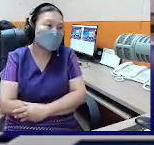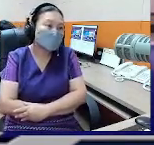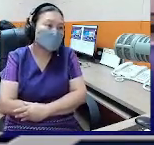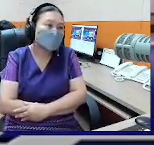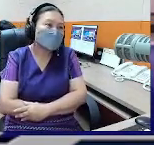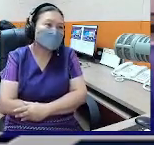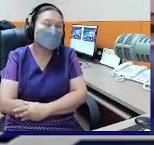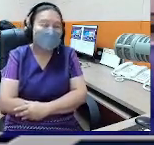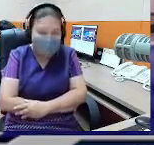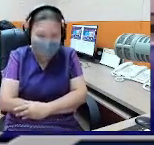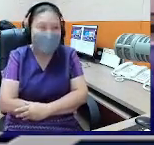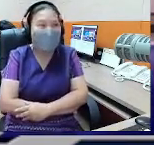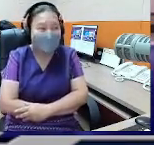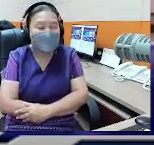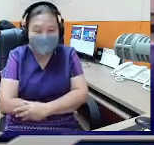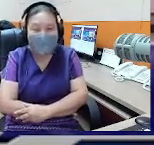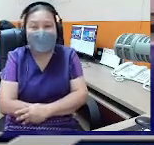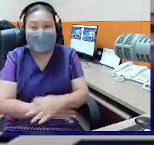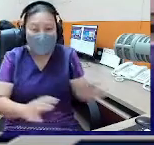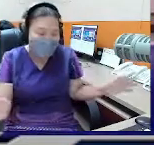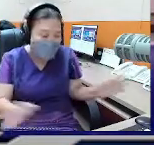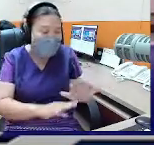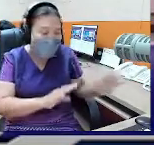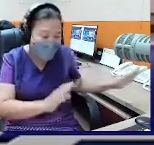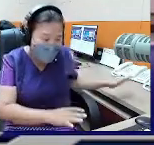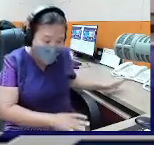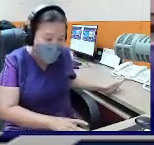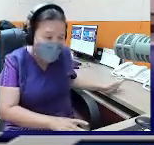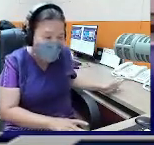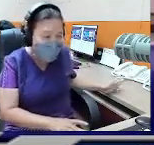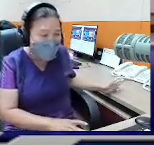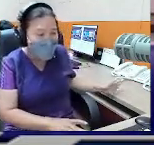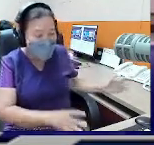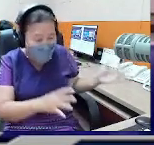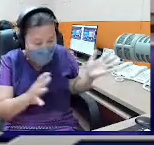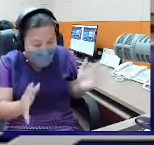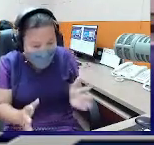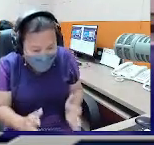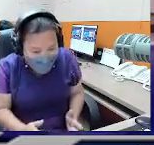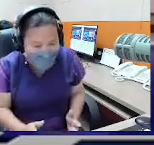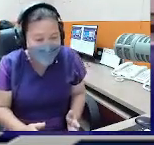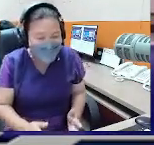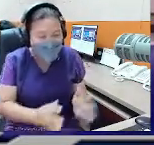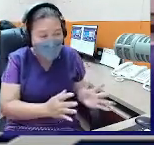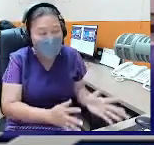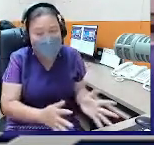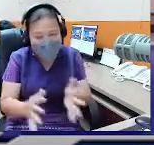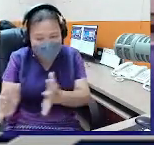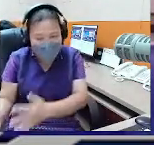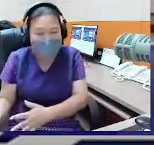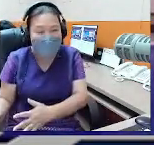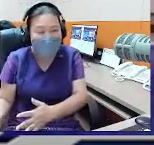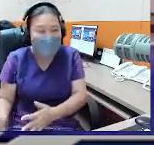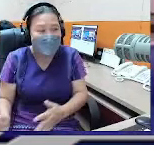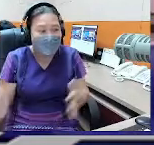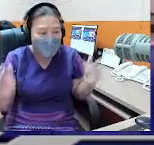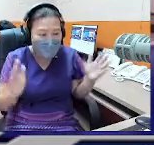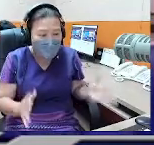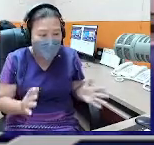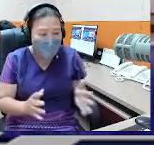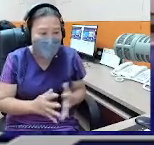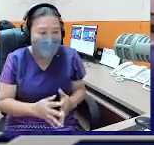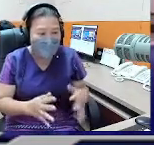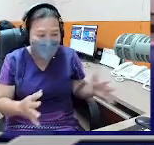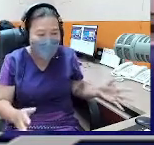ยให้กับมหาลัยด้วยเหมือนกันค ่ะนะคะคือไม่ได้บริการฟรีนะคุณผู้ฟังค่ะมีให้บริการนะคะคุยรายละเอียดกันได้แ